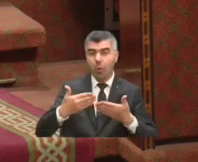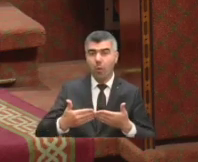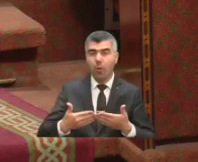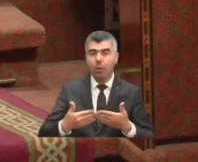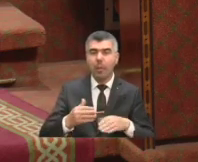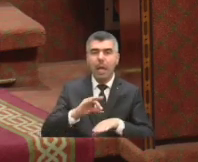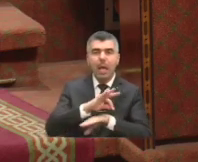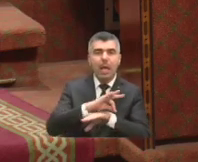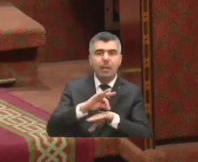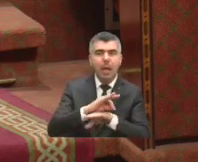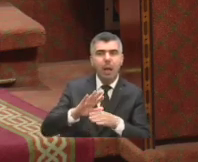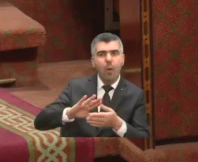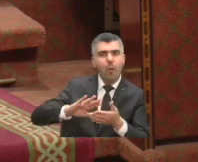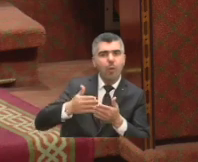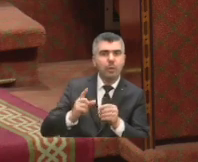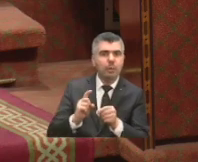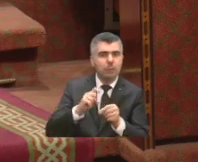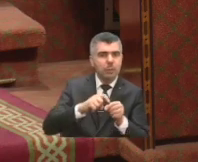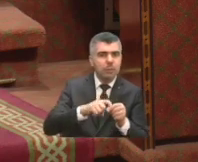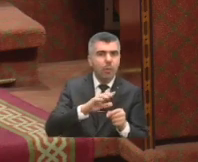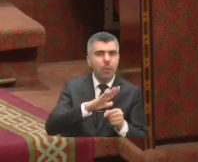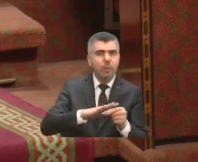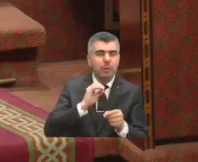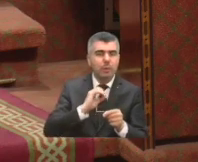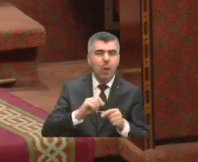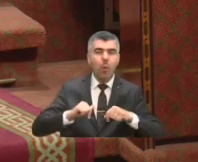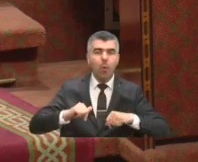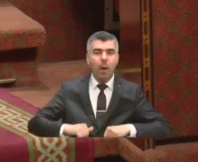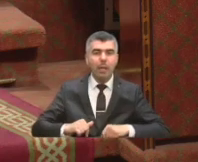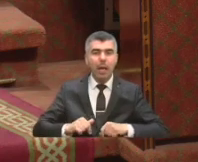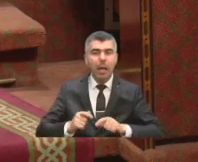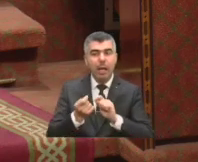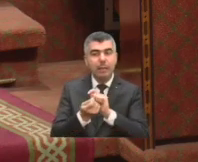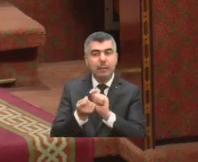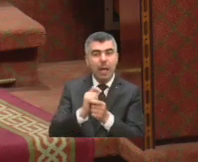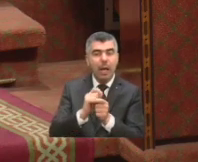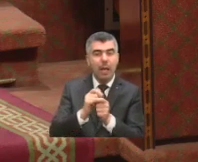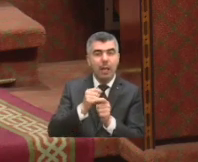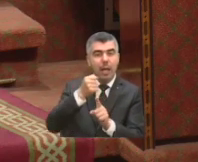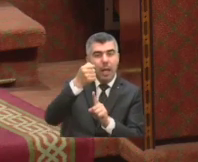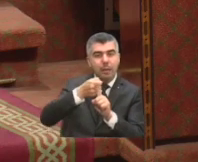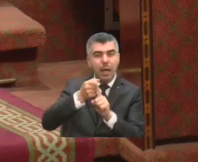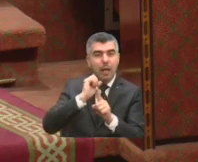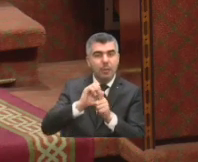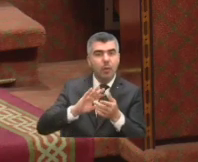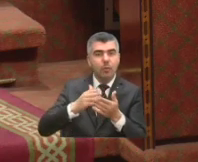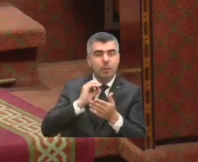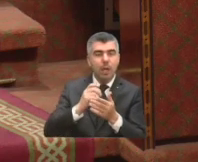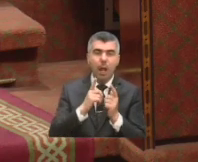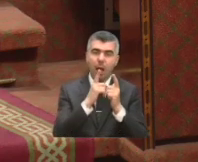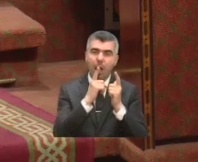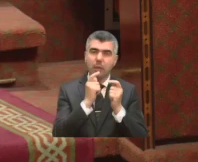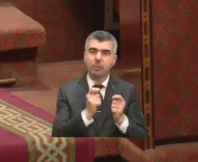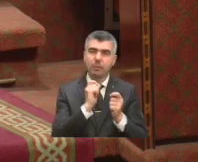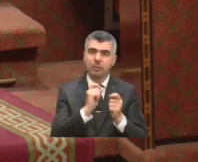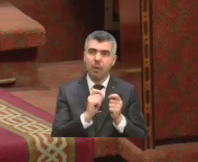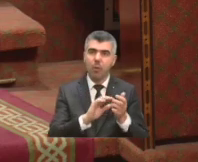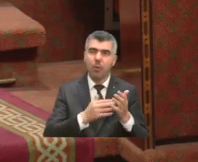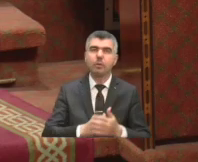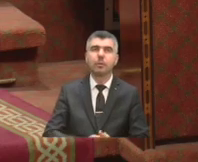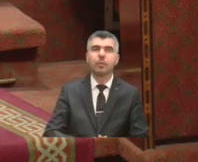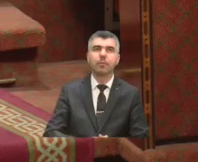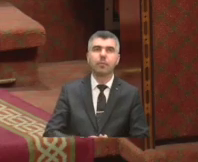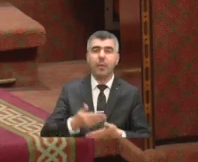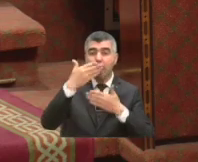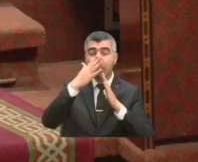الإدارات كلها منخرطة في هذا الورش، ووزارة الانتقال الرقمي وإصلاح الإدارة تتواكب هذا الورش بشكل عملي ودقيق. غير المغرب